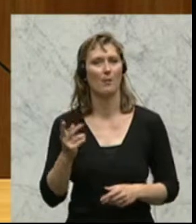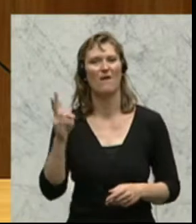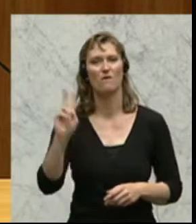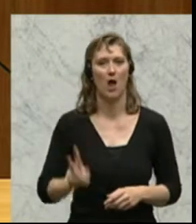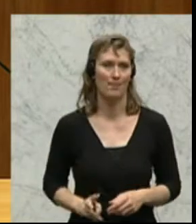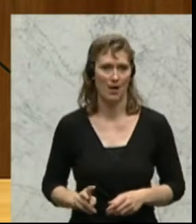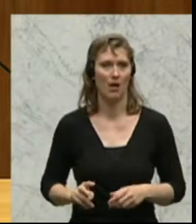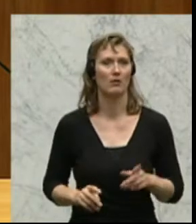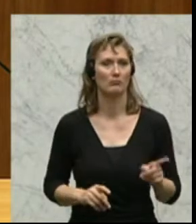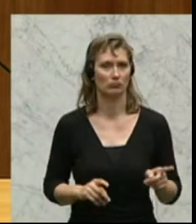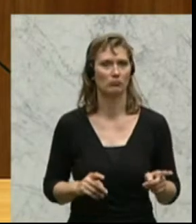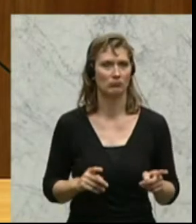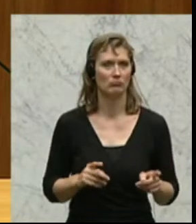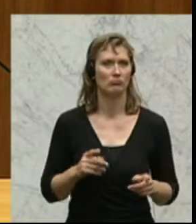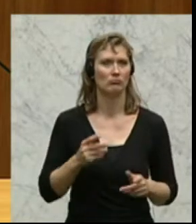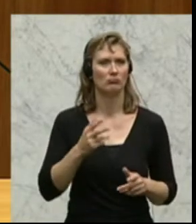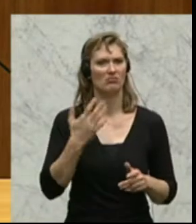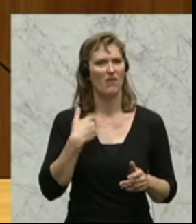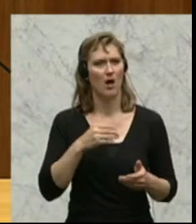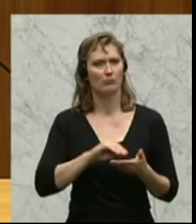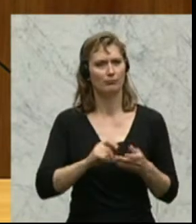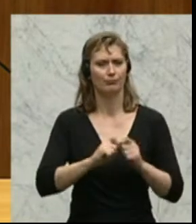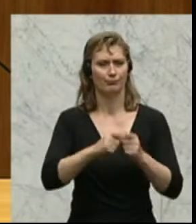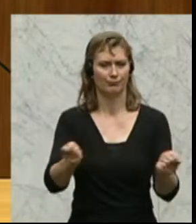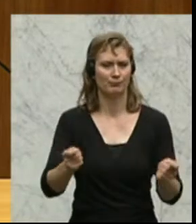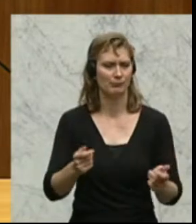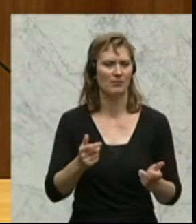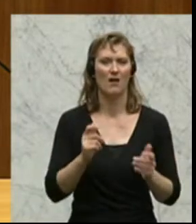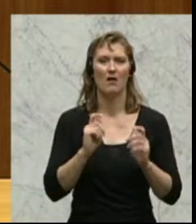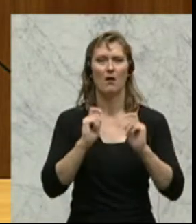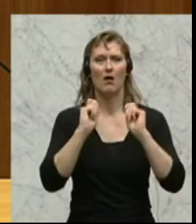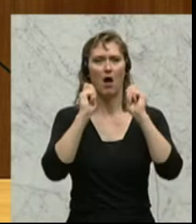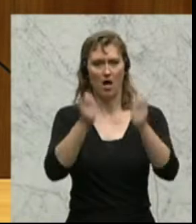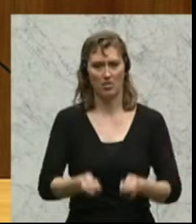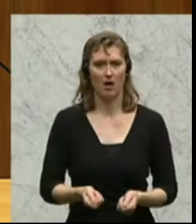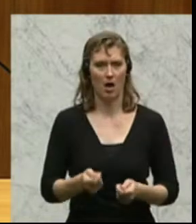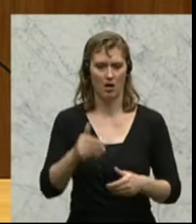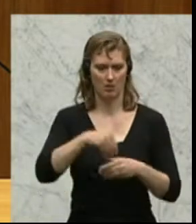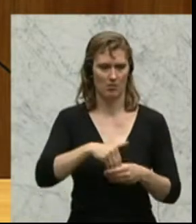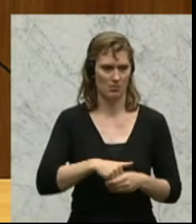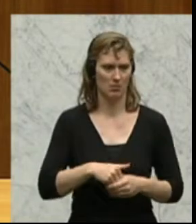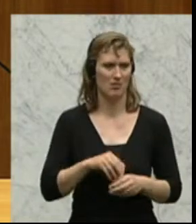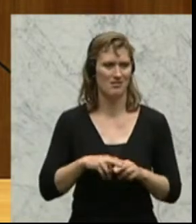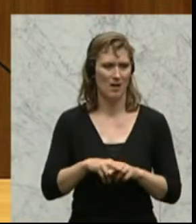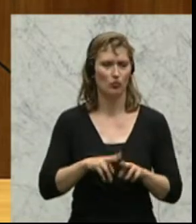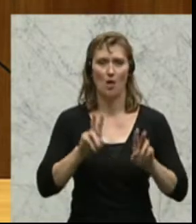Die unterfertigten Abgeordneten stellen daher folgenden Entschließungsantrag. Der Nationalrat wolle beschließen, die